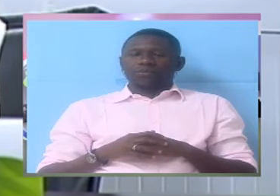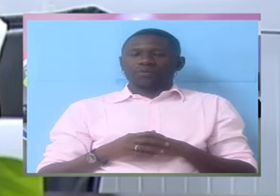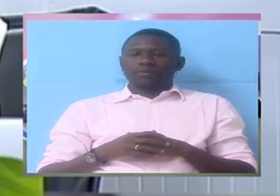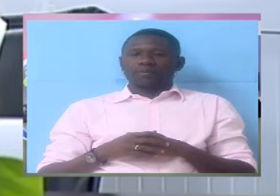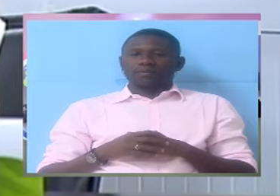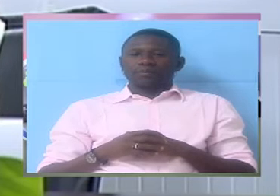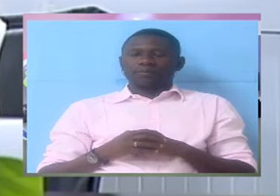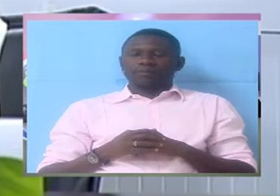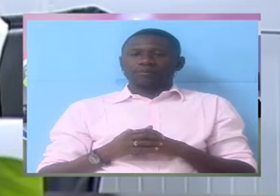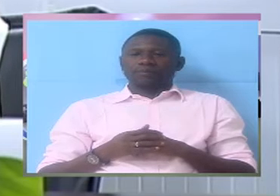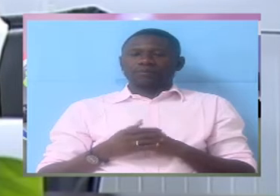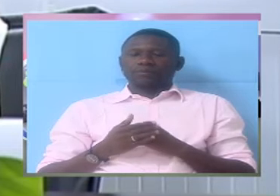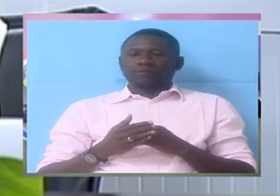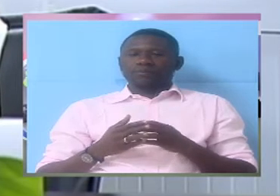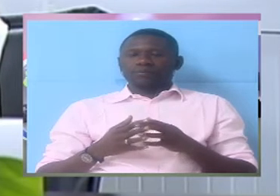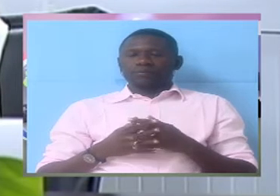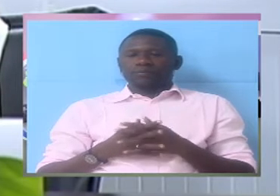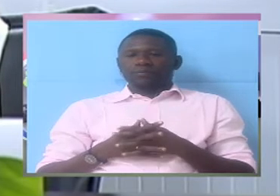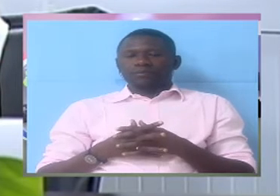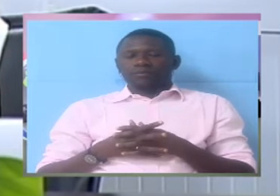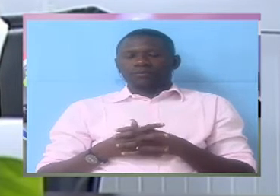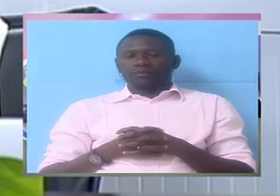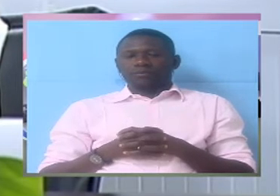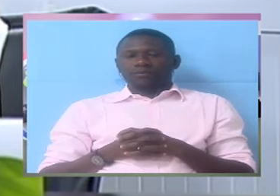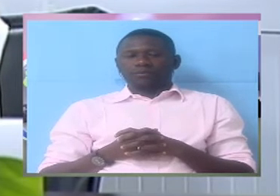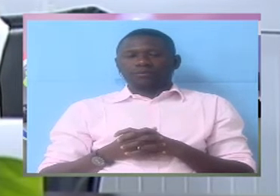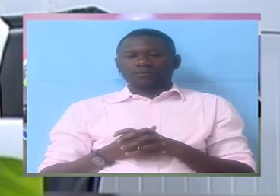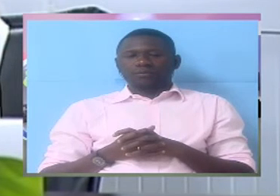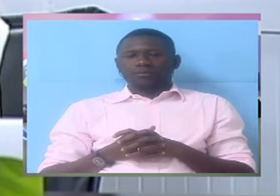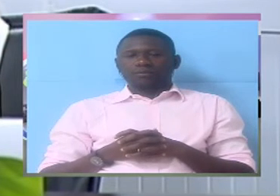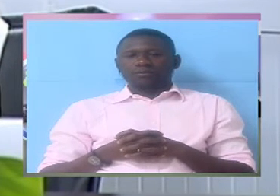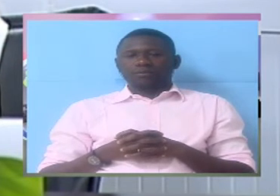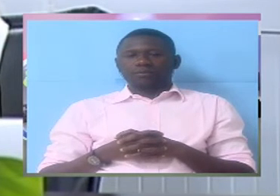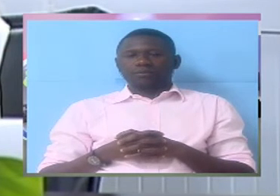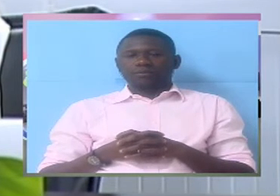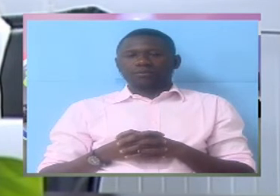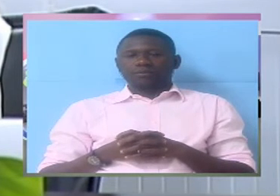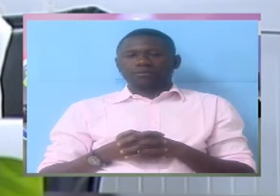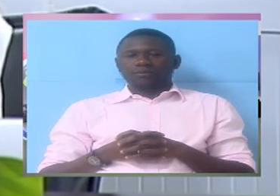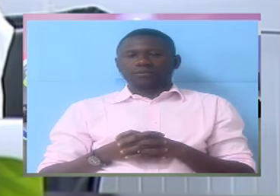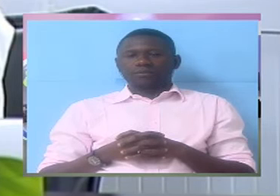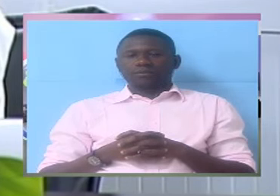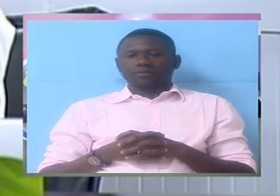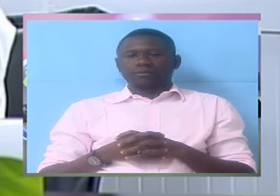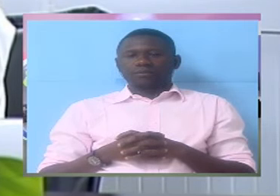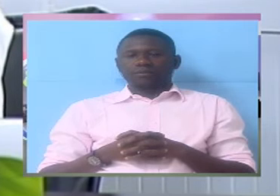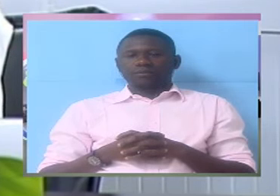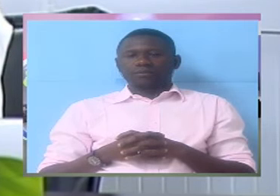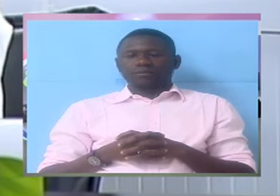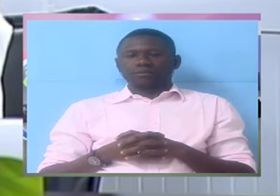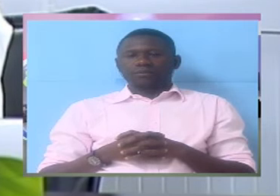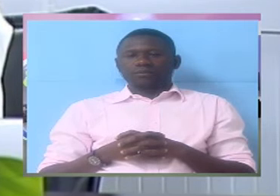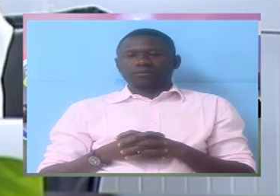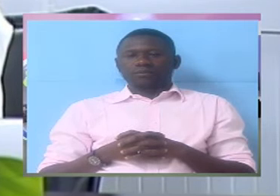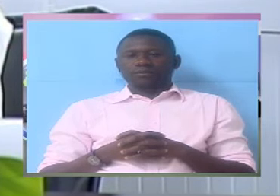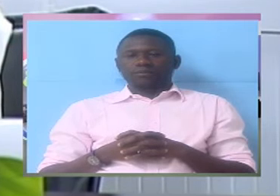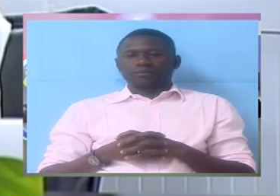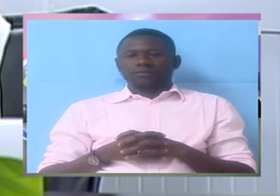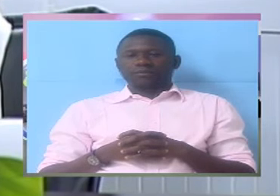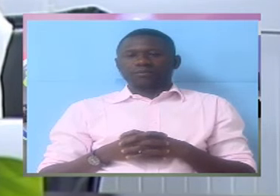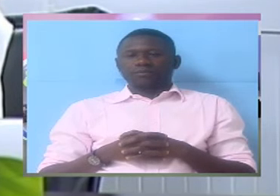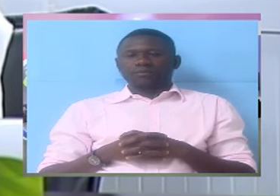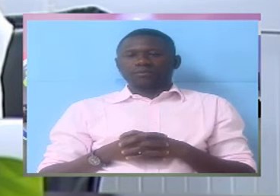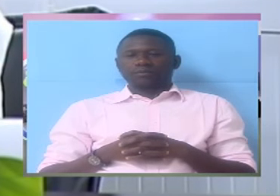hakilo murundi koma wukul dolu keta nyaming. Kato wati jannem bring nte bota nyinkolu kono.